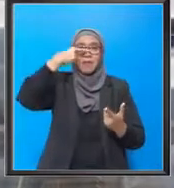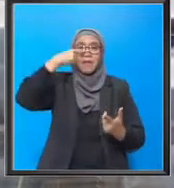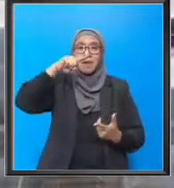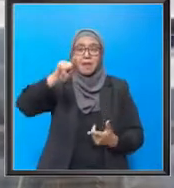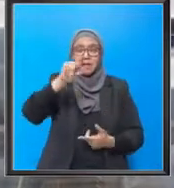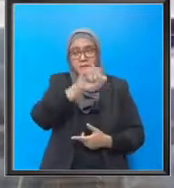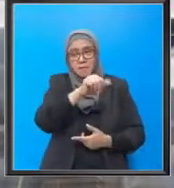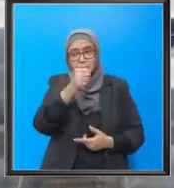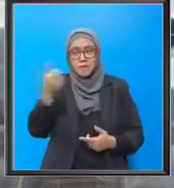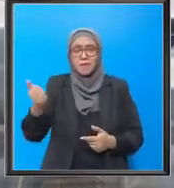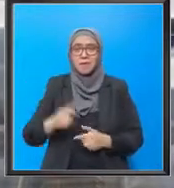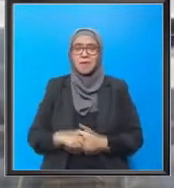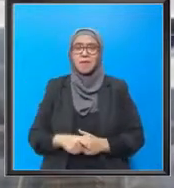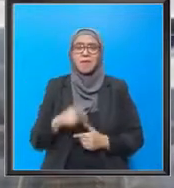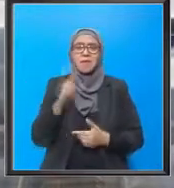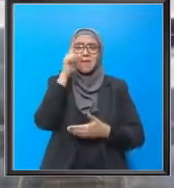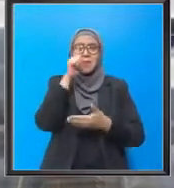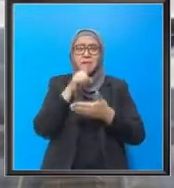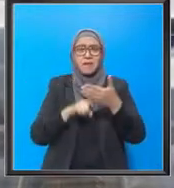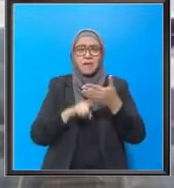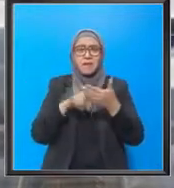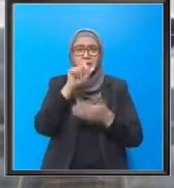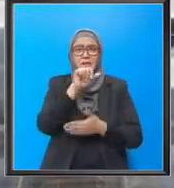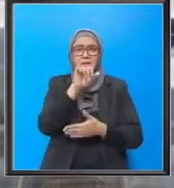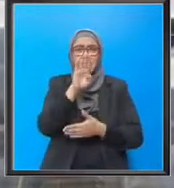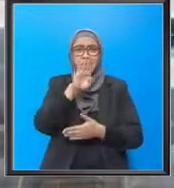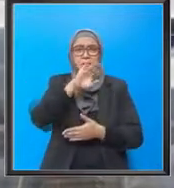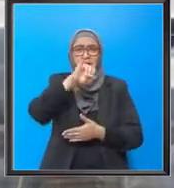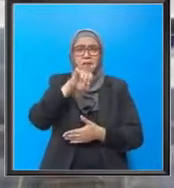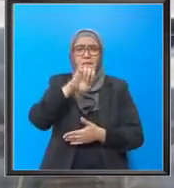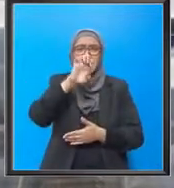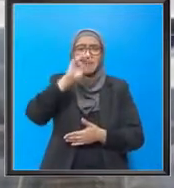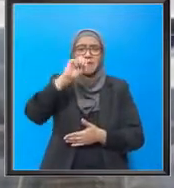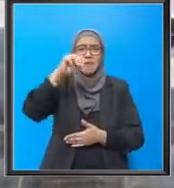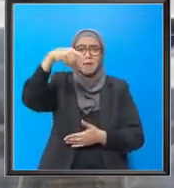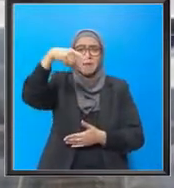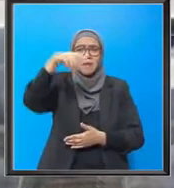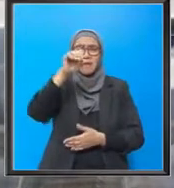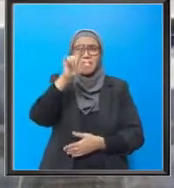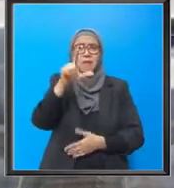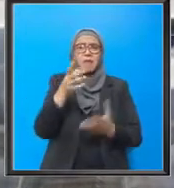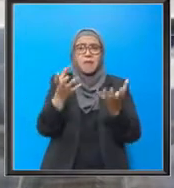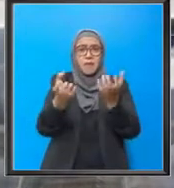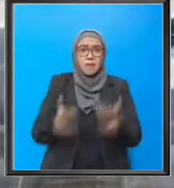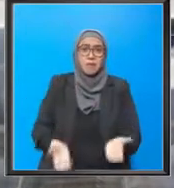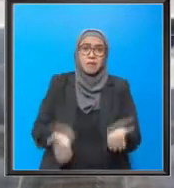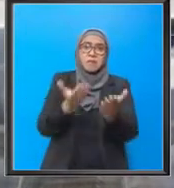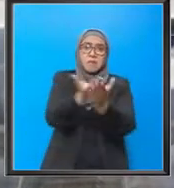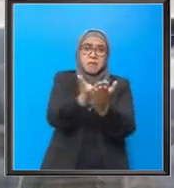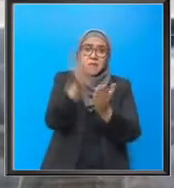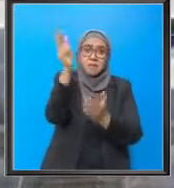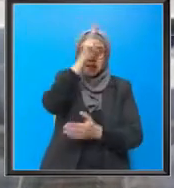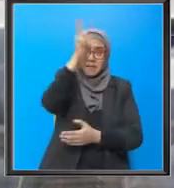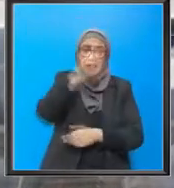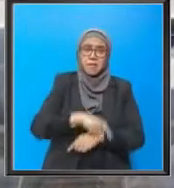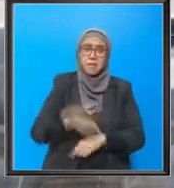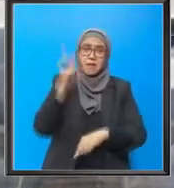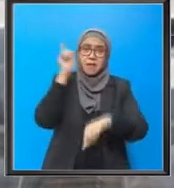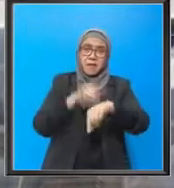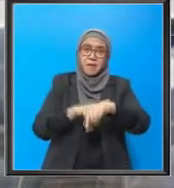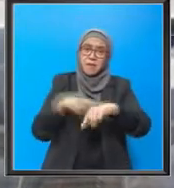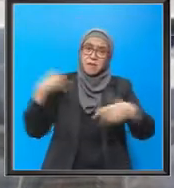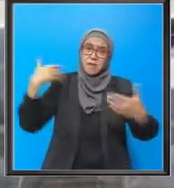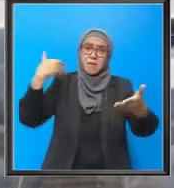lain-lain apakah hormat jempol ingin mencadangkan kepada kerajaan bahwa masanya sudah